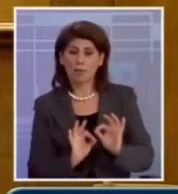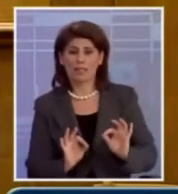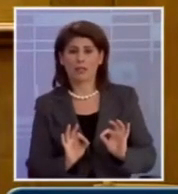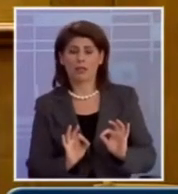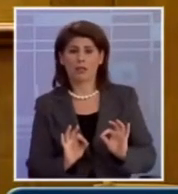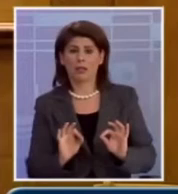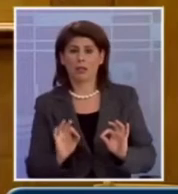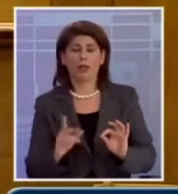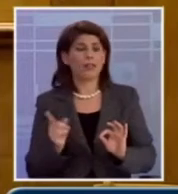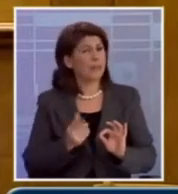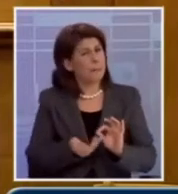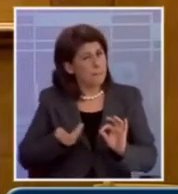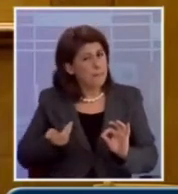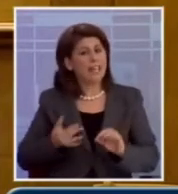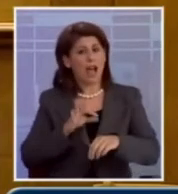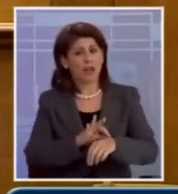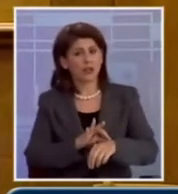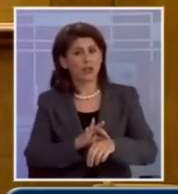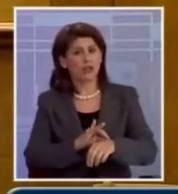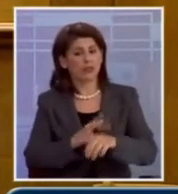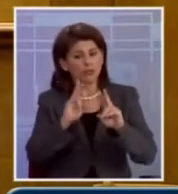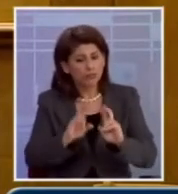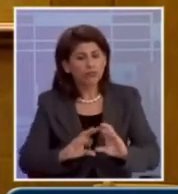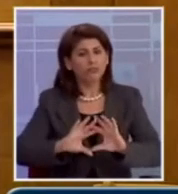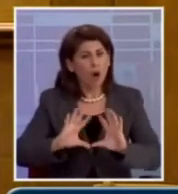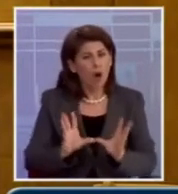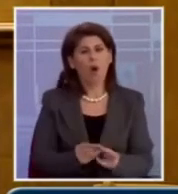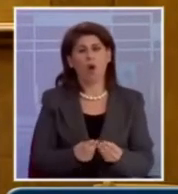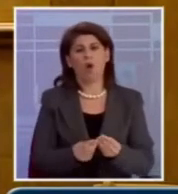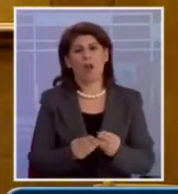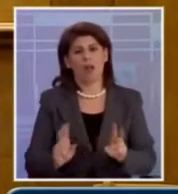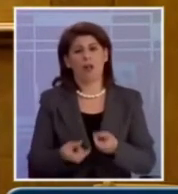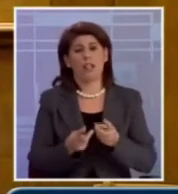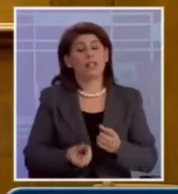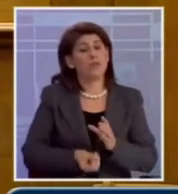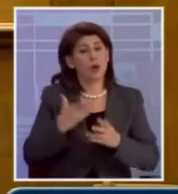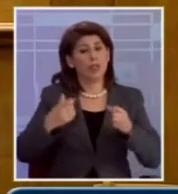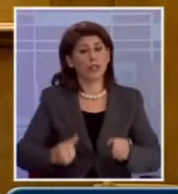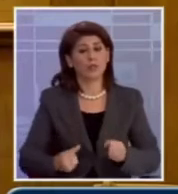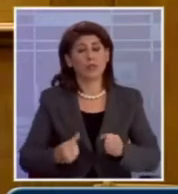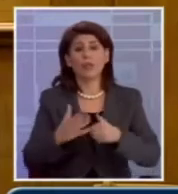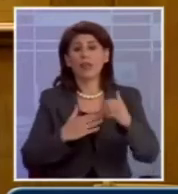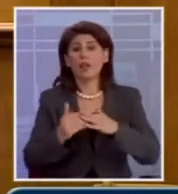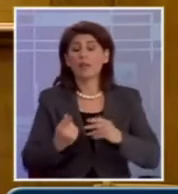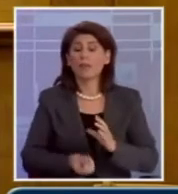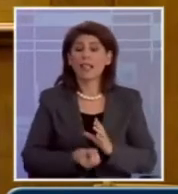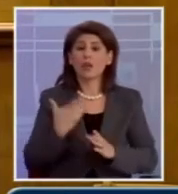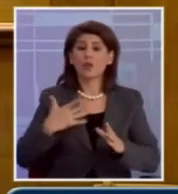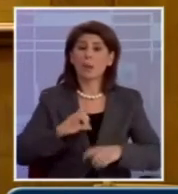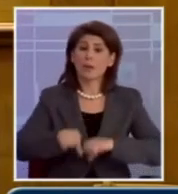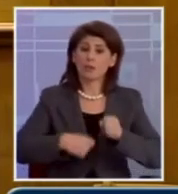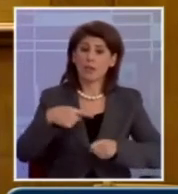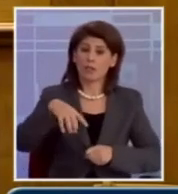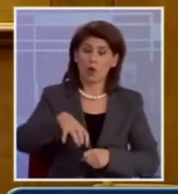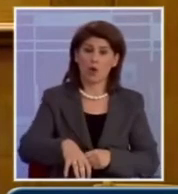χώρο. Θέλουμε λοιπόν να προχωρήσουμε σε νέους θεσμούς που θα οικοδομούν μια νέα προσπάθεια σε αυτόν τον